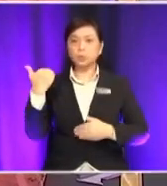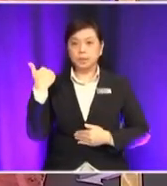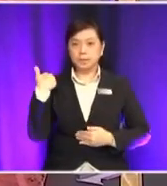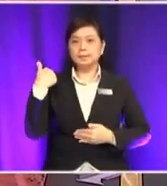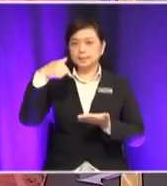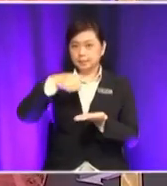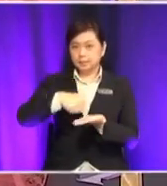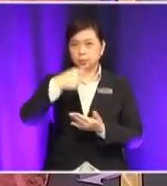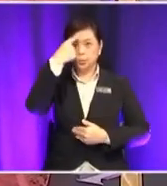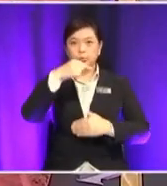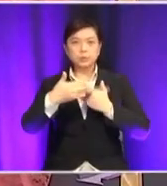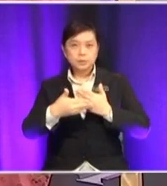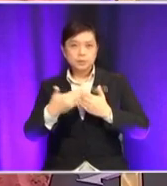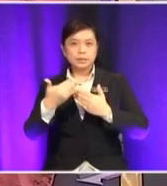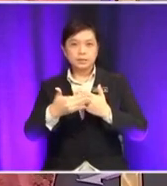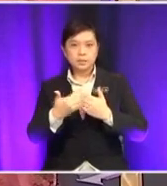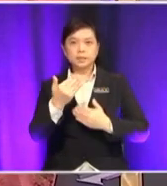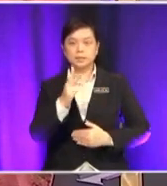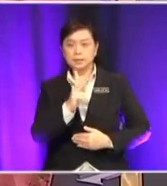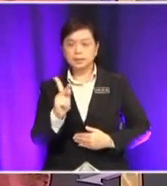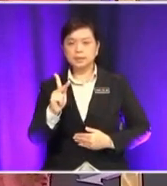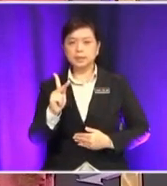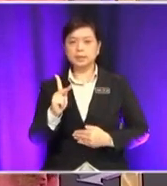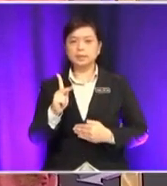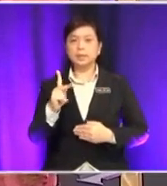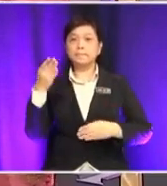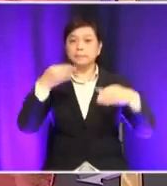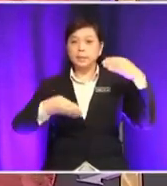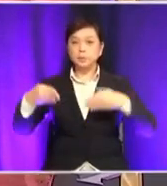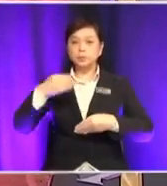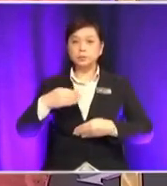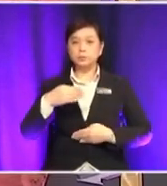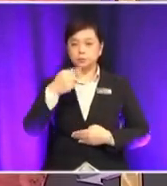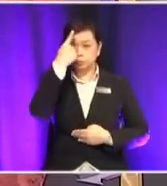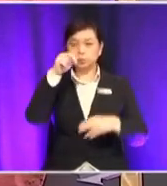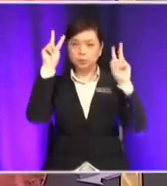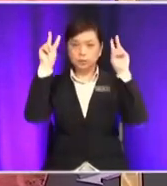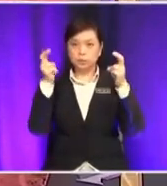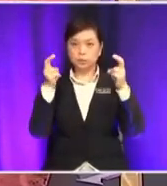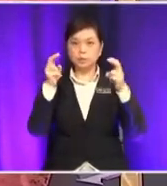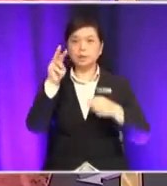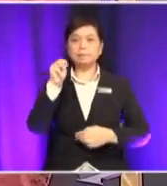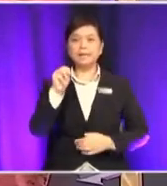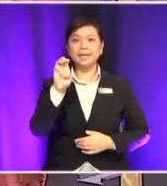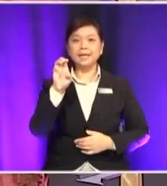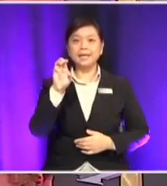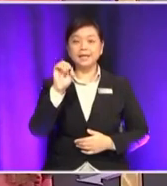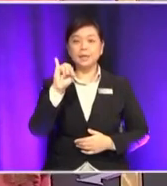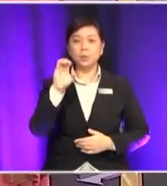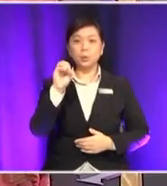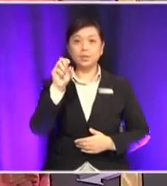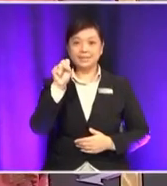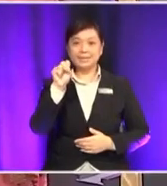mata pelajaran by Leci dan juga topik hari ini yaitu meiosis yang unik ya